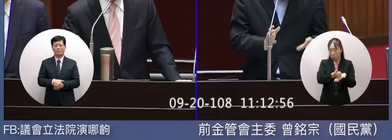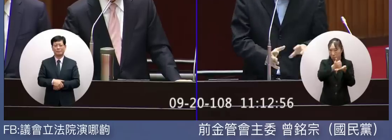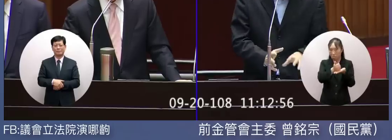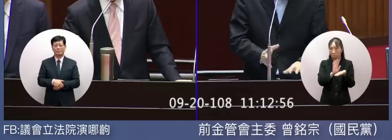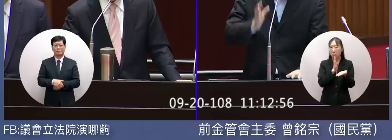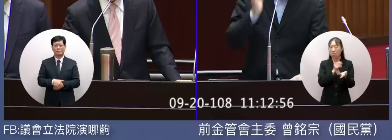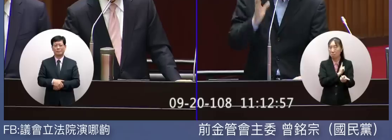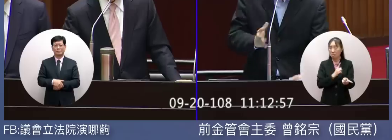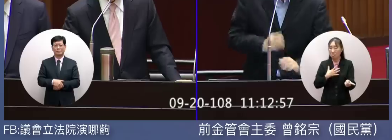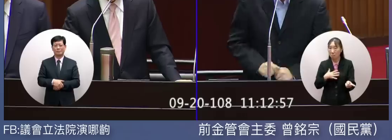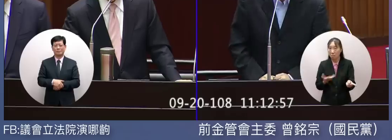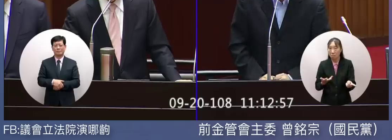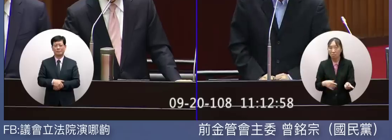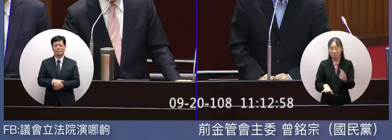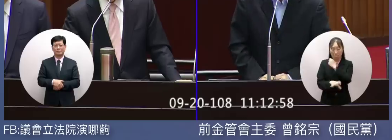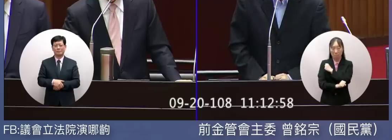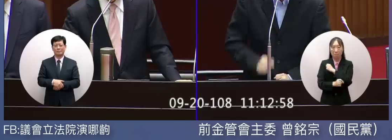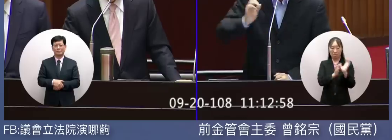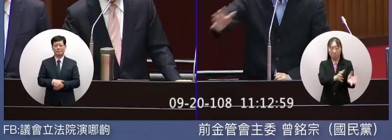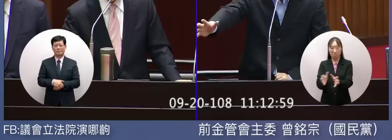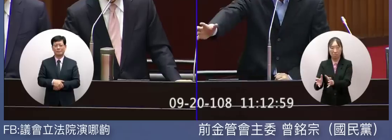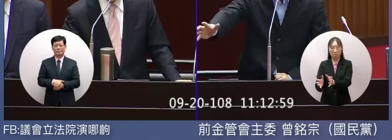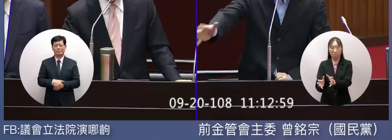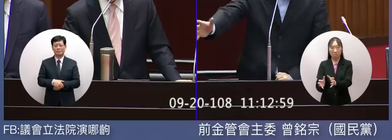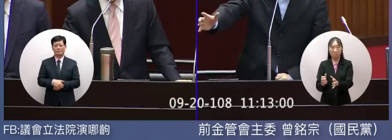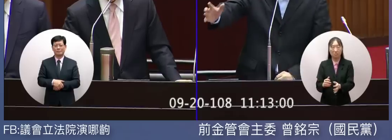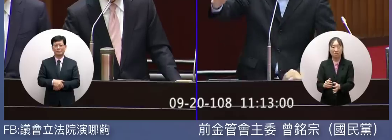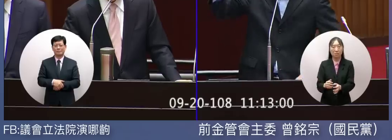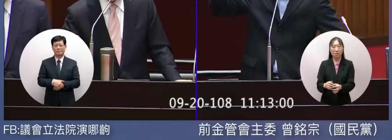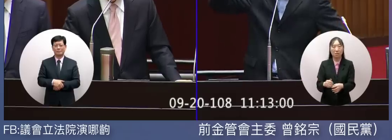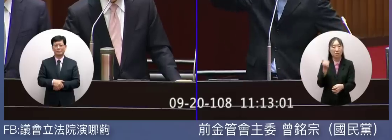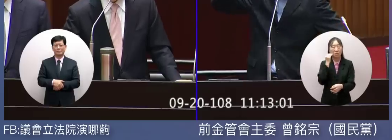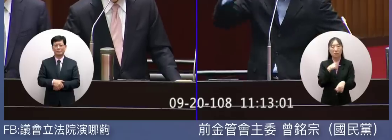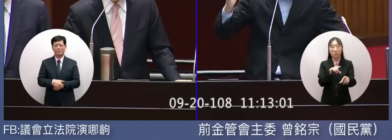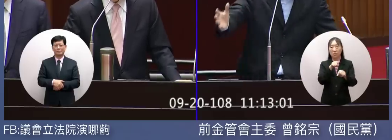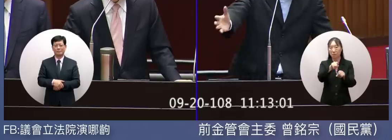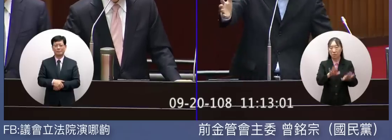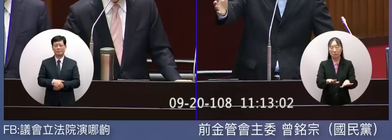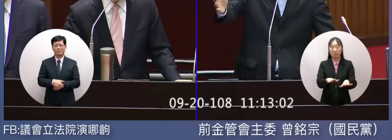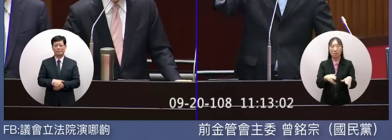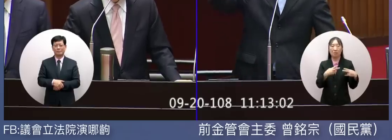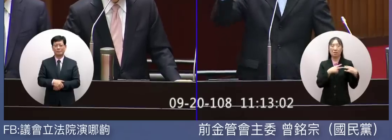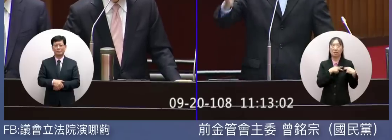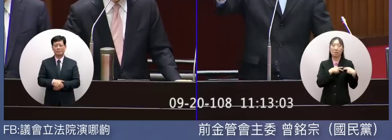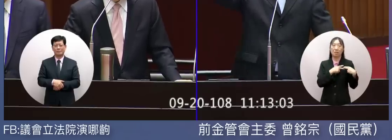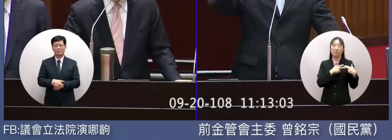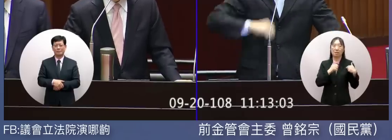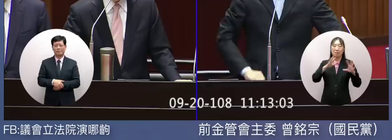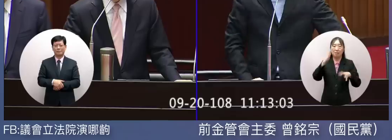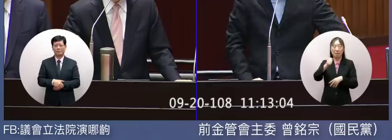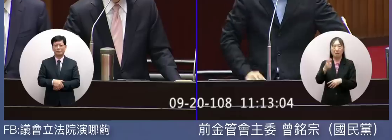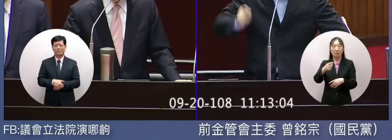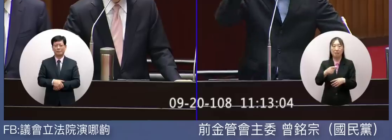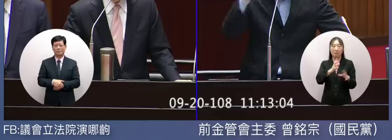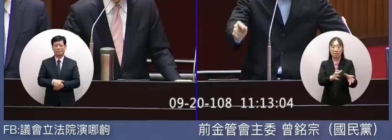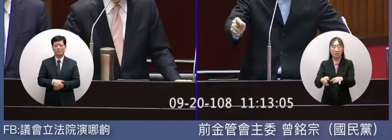你晓不晓得，这基础建设做下去，照你现在照你蔡政府这样规划，8900亿做